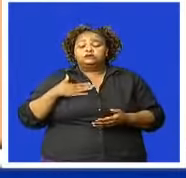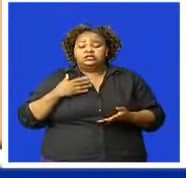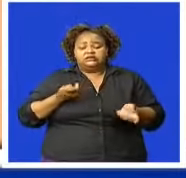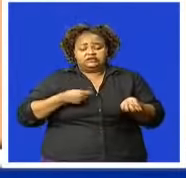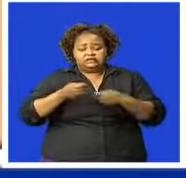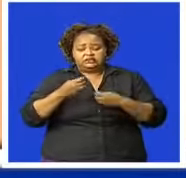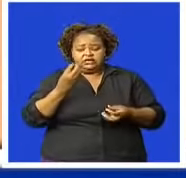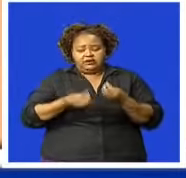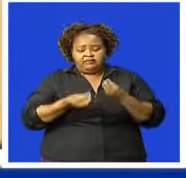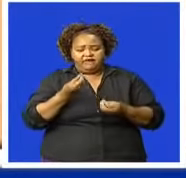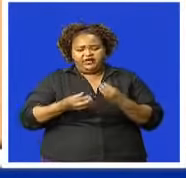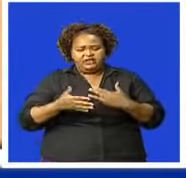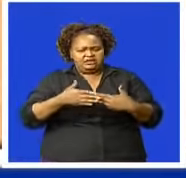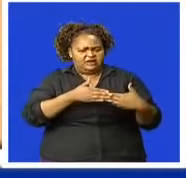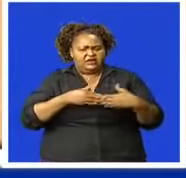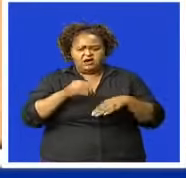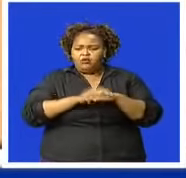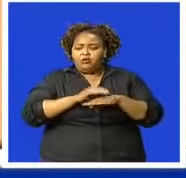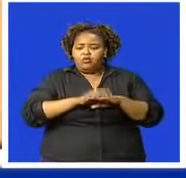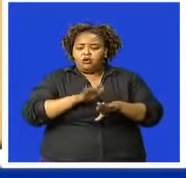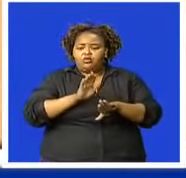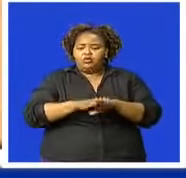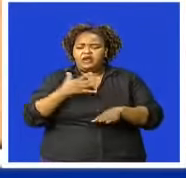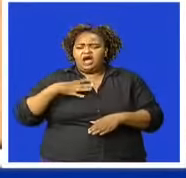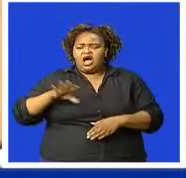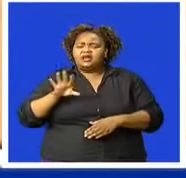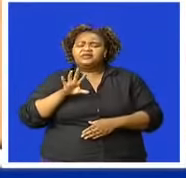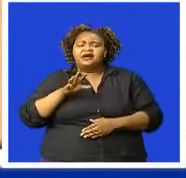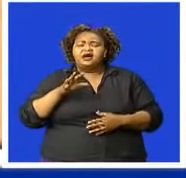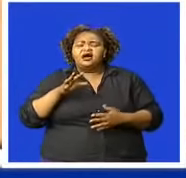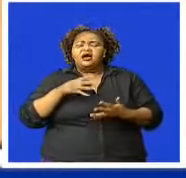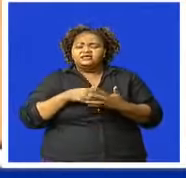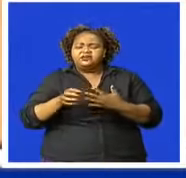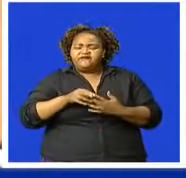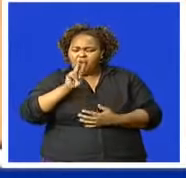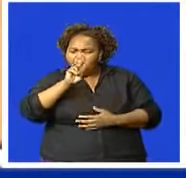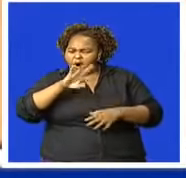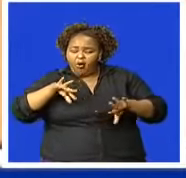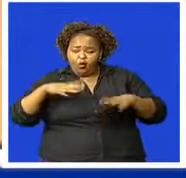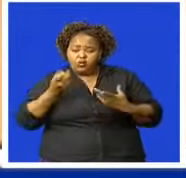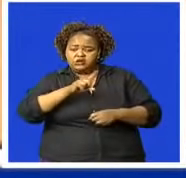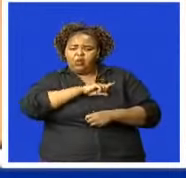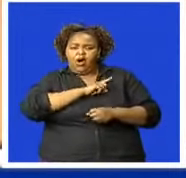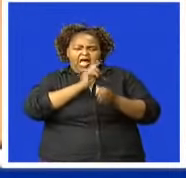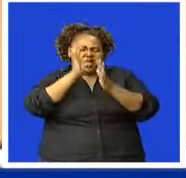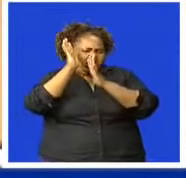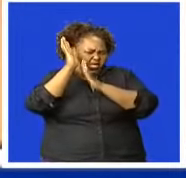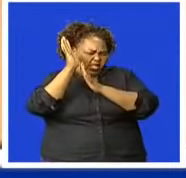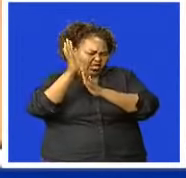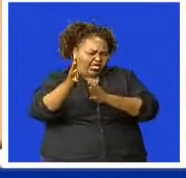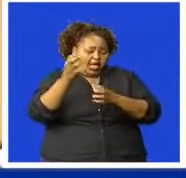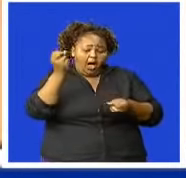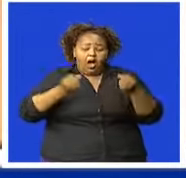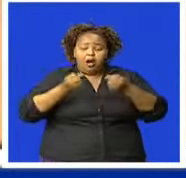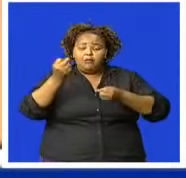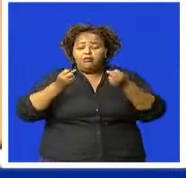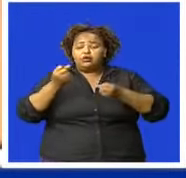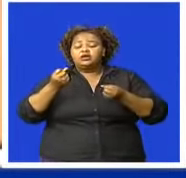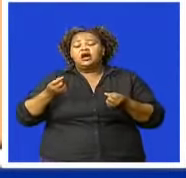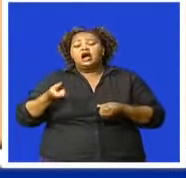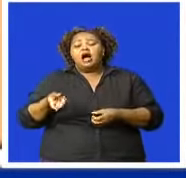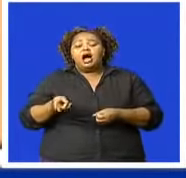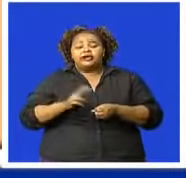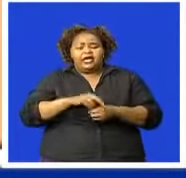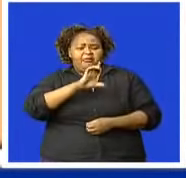kahle letinye tinto asitiboni ngaleli line laleli timoto siyavimbeleka nathi ama-customer asiwatholi kahle ngoba le timoto